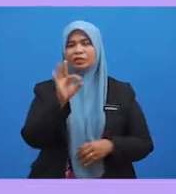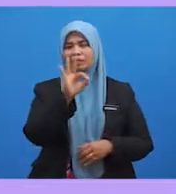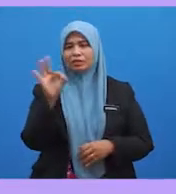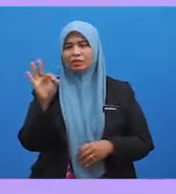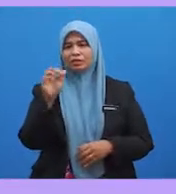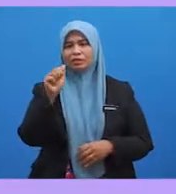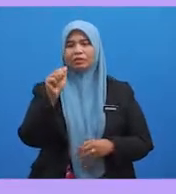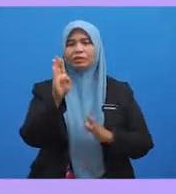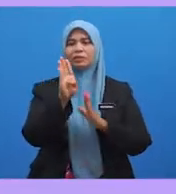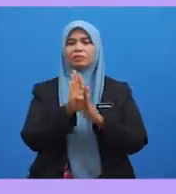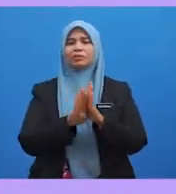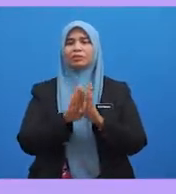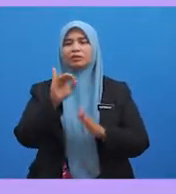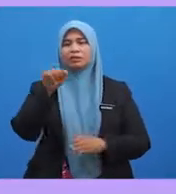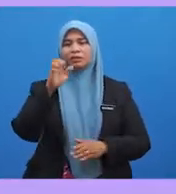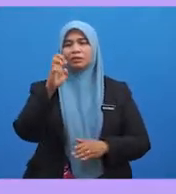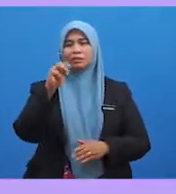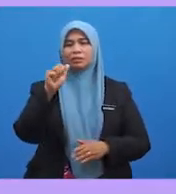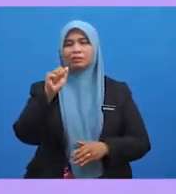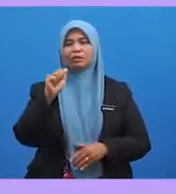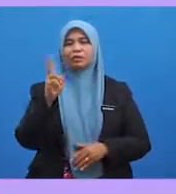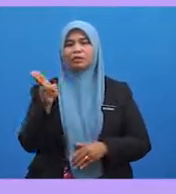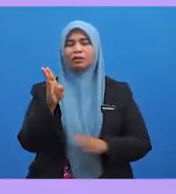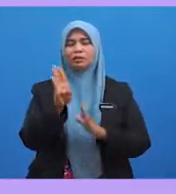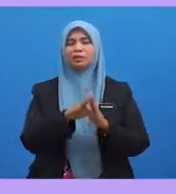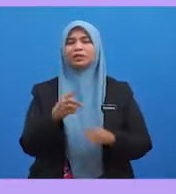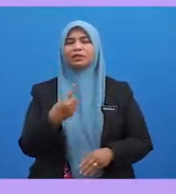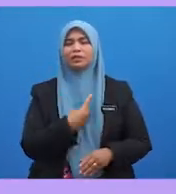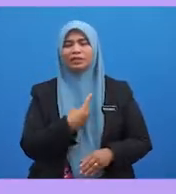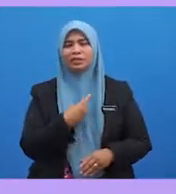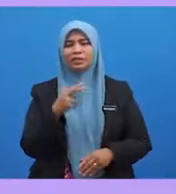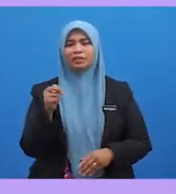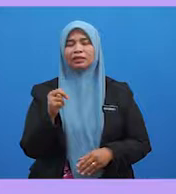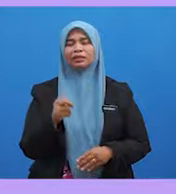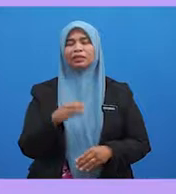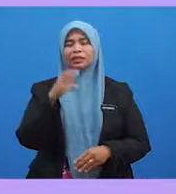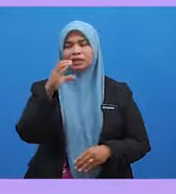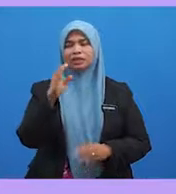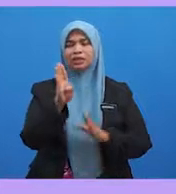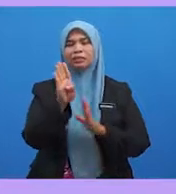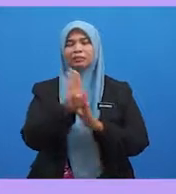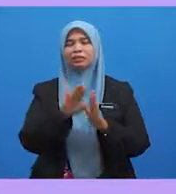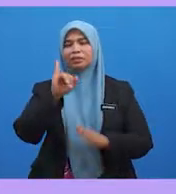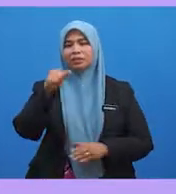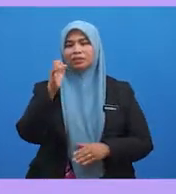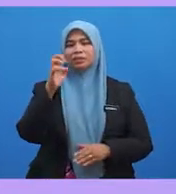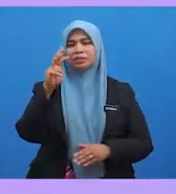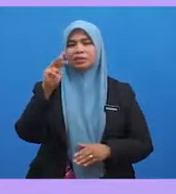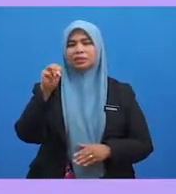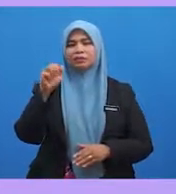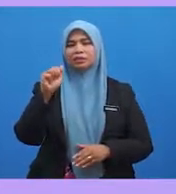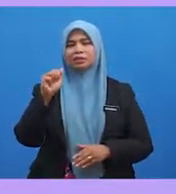A. Berjemaah, B. Bersendirian, C. Berjemaah